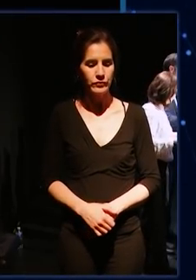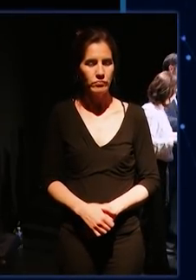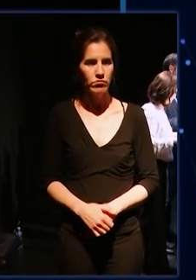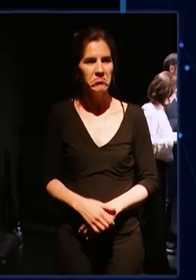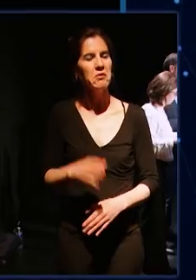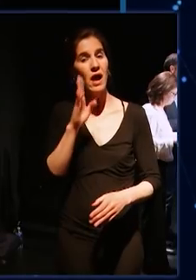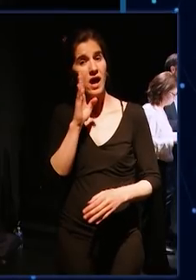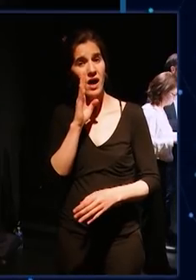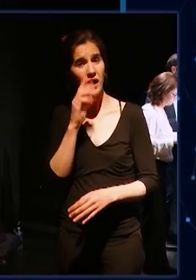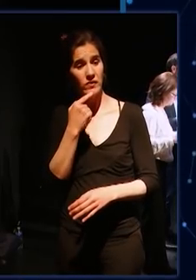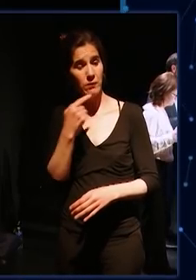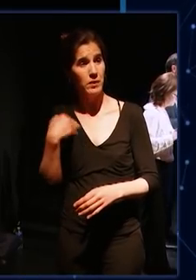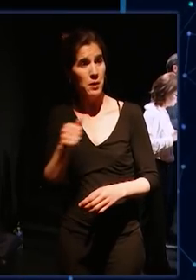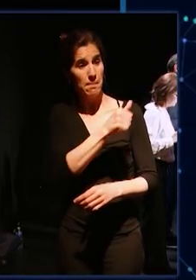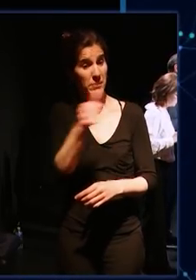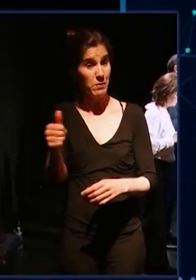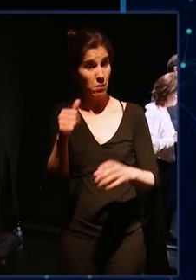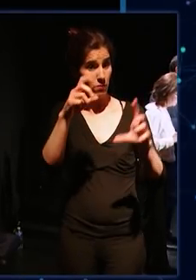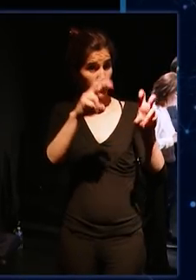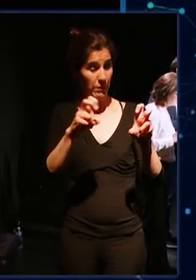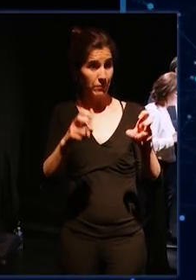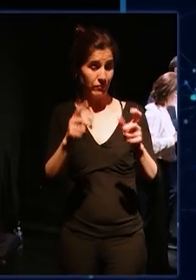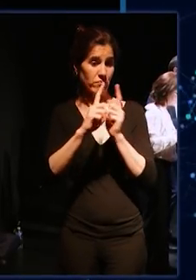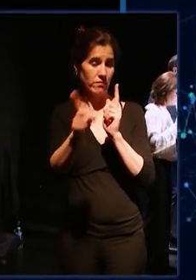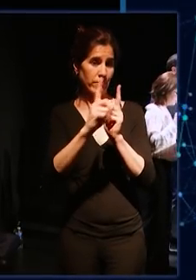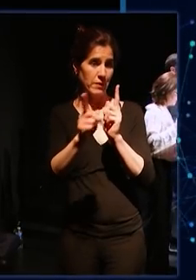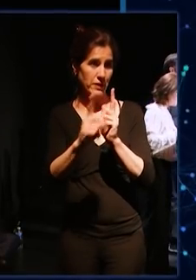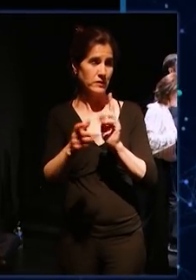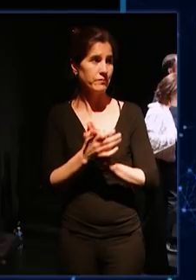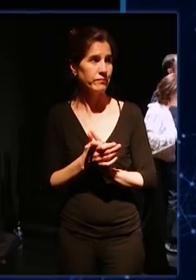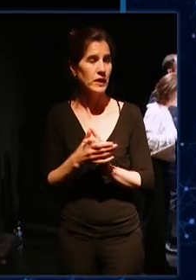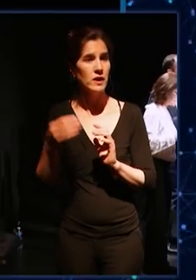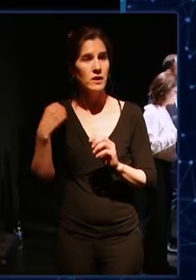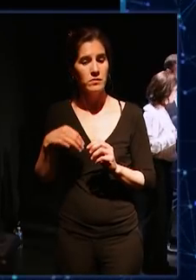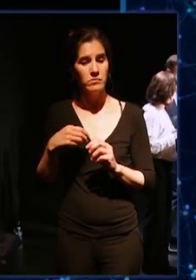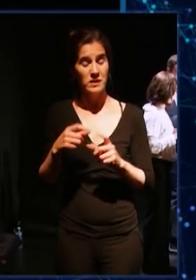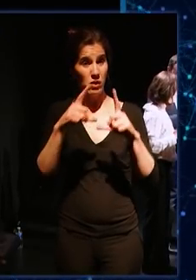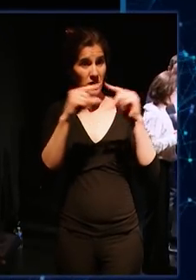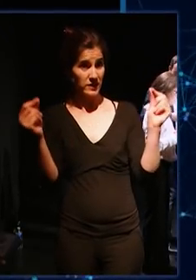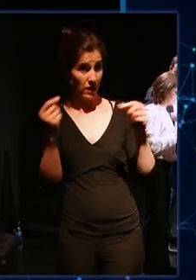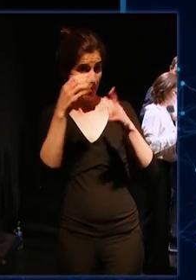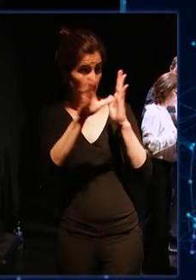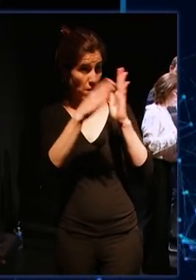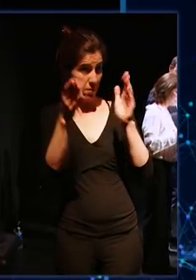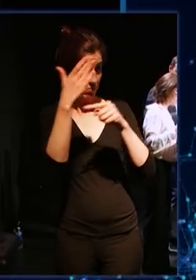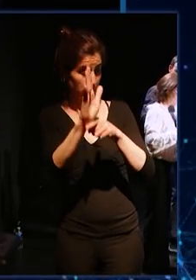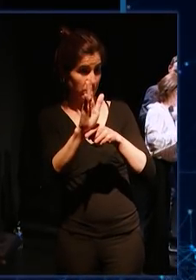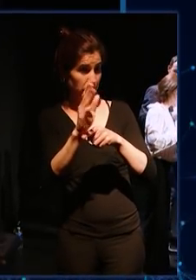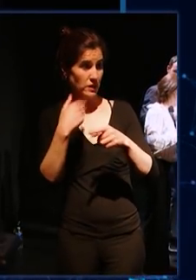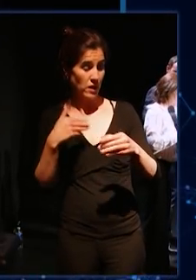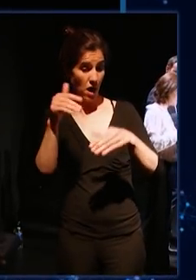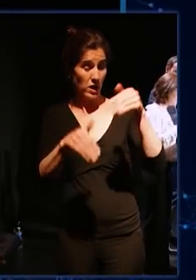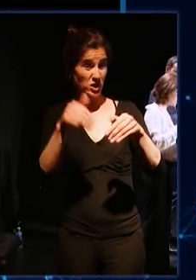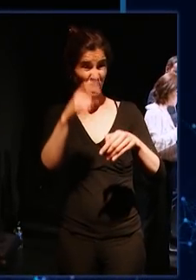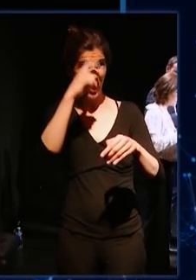Doncs com comentàvem, aquest primer bloc de debat serà el de mobilitat. El programa amb el que Esquerra Republicana es presentava a les eleccions